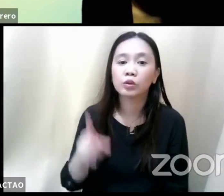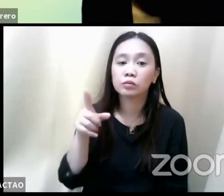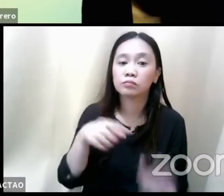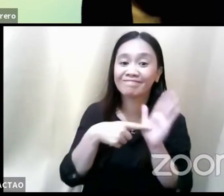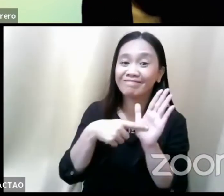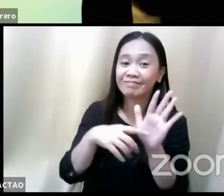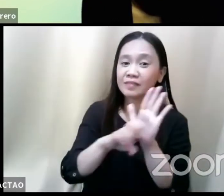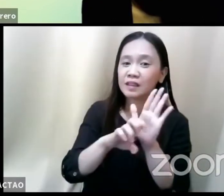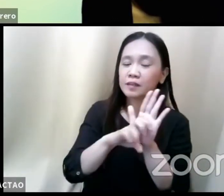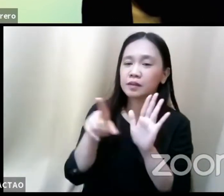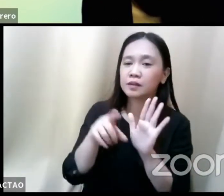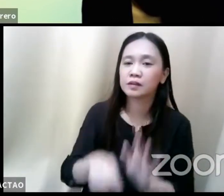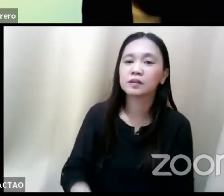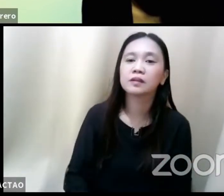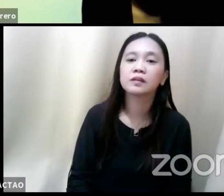long,